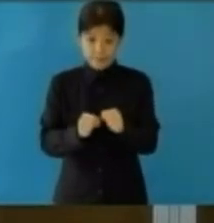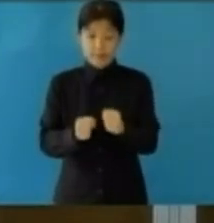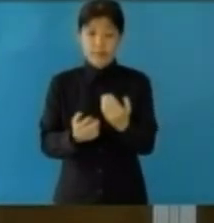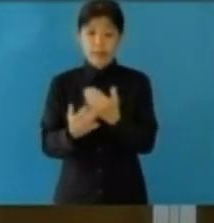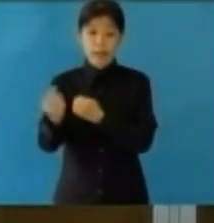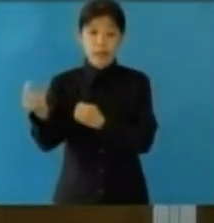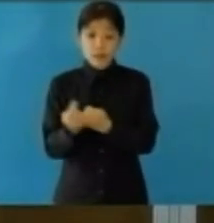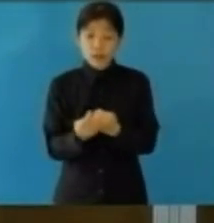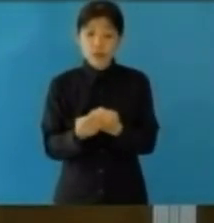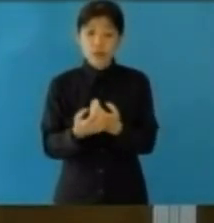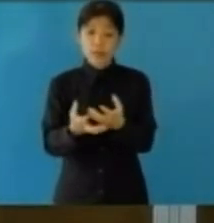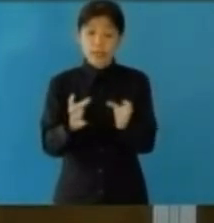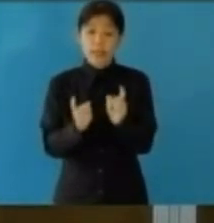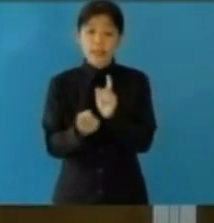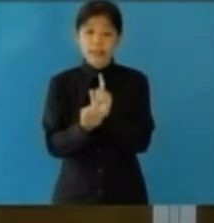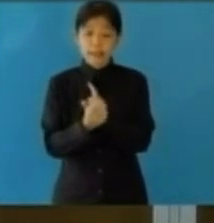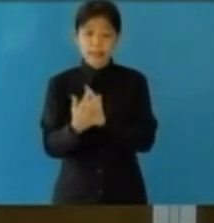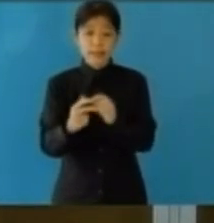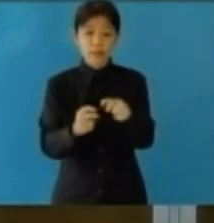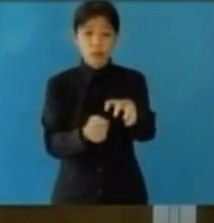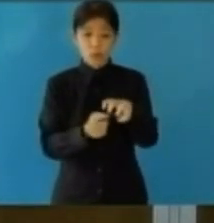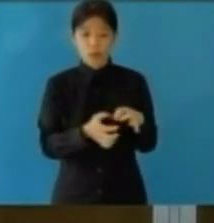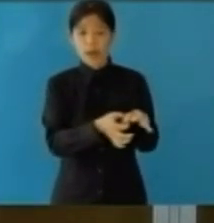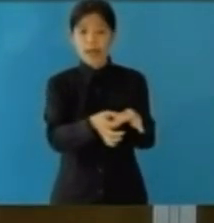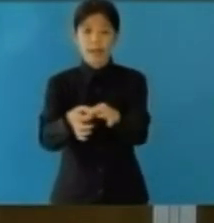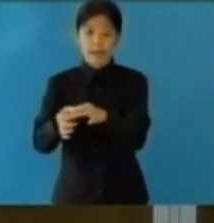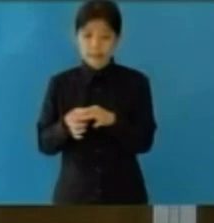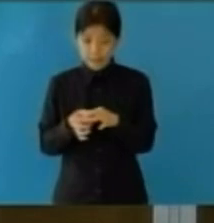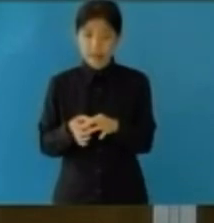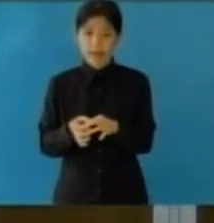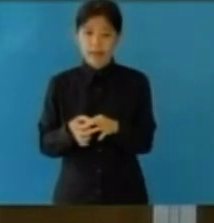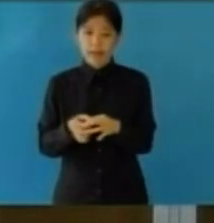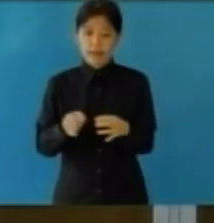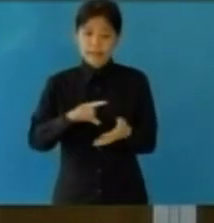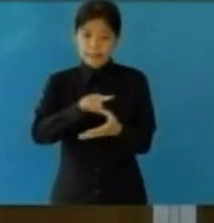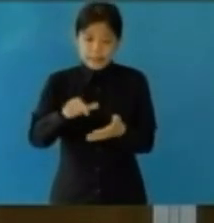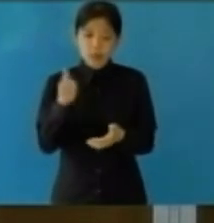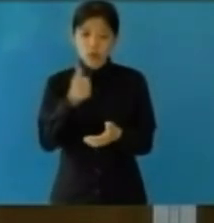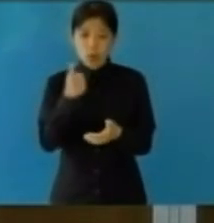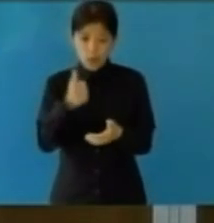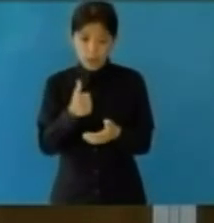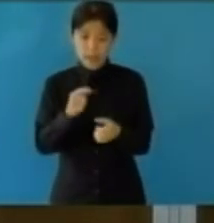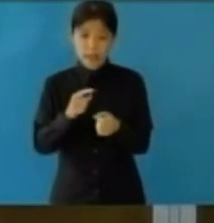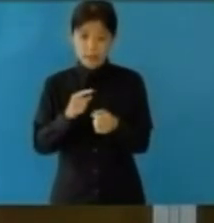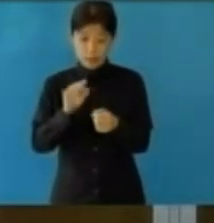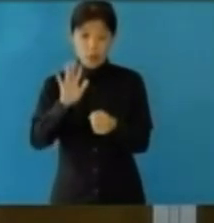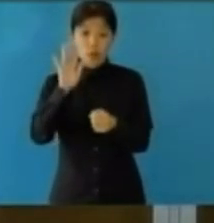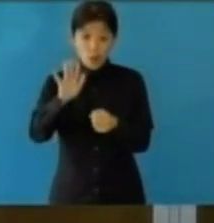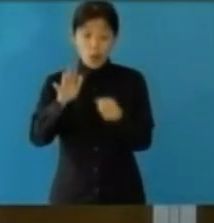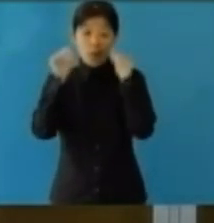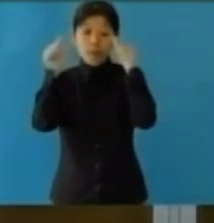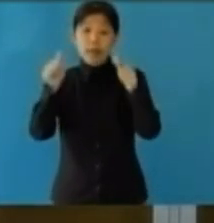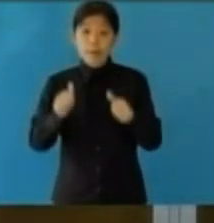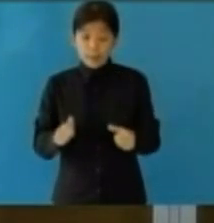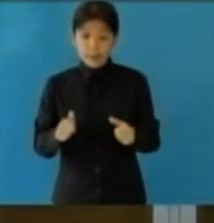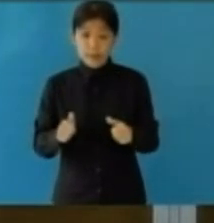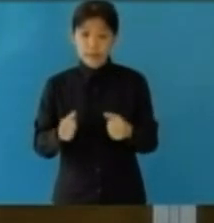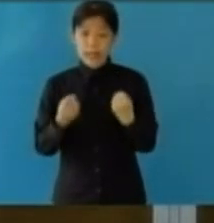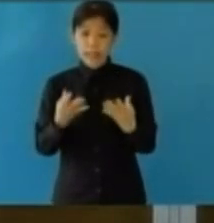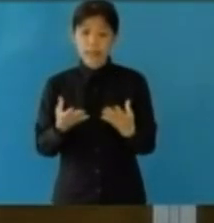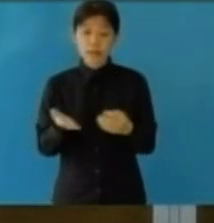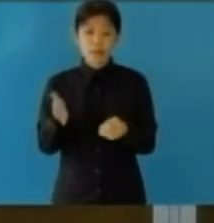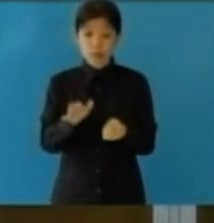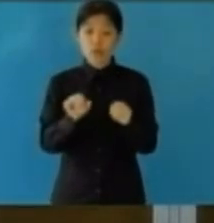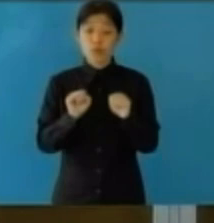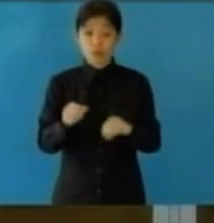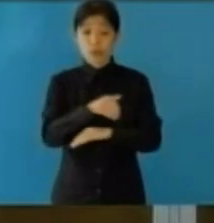係者に対しまして、市町村とも連携をし、合宿誘致や来月新たに開設いたしますホームページの PR を実施することといたし